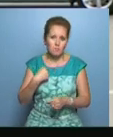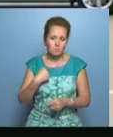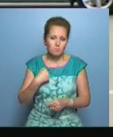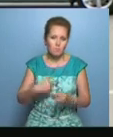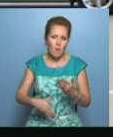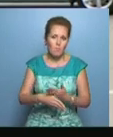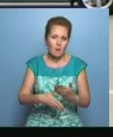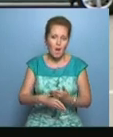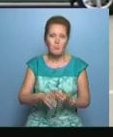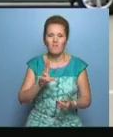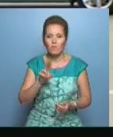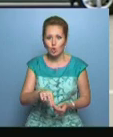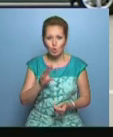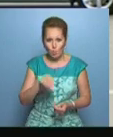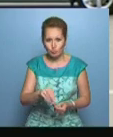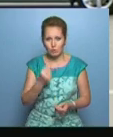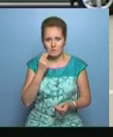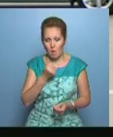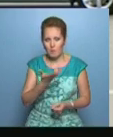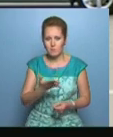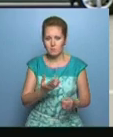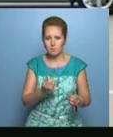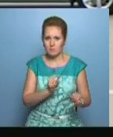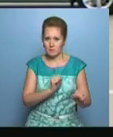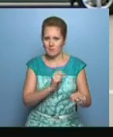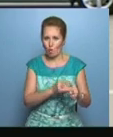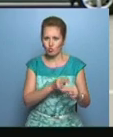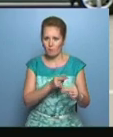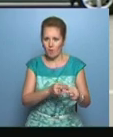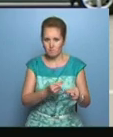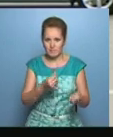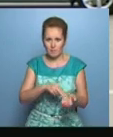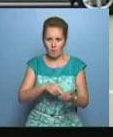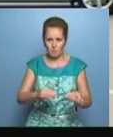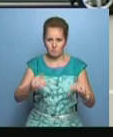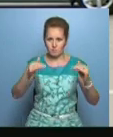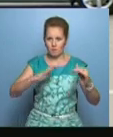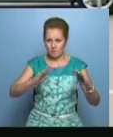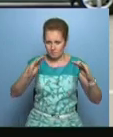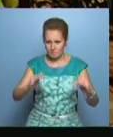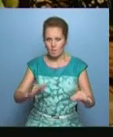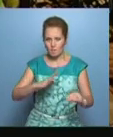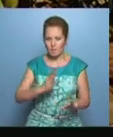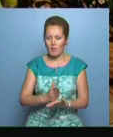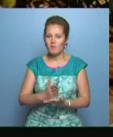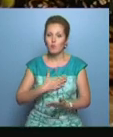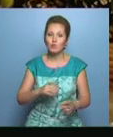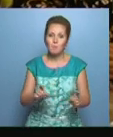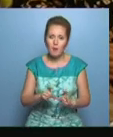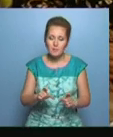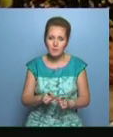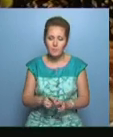помогаем, в том числе и сдерживаем те цены, которые вот есть в наших магазинах. Курс